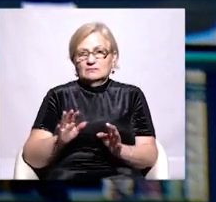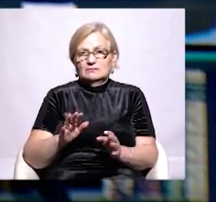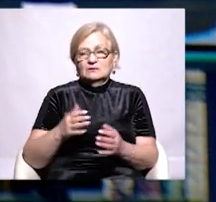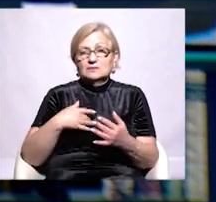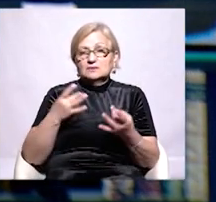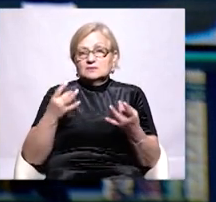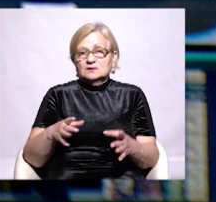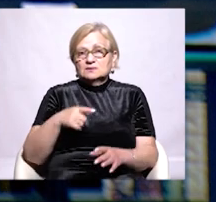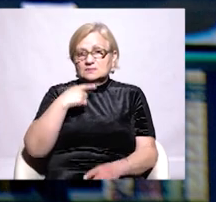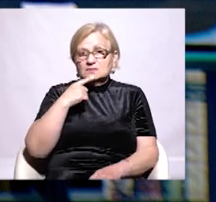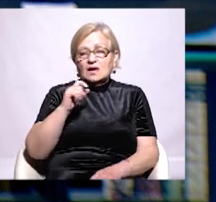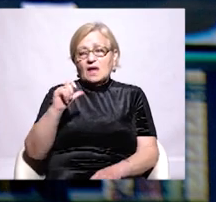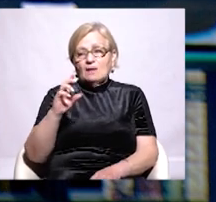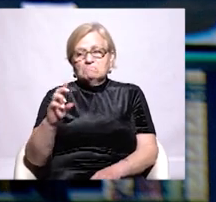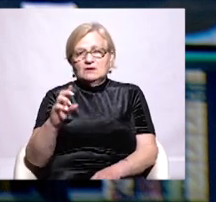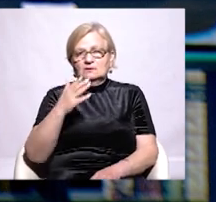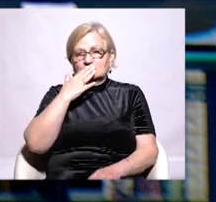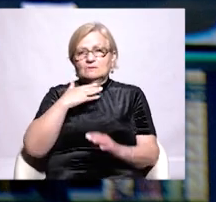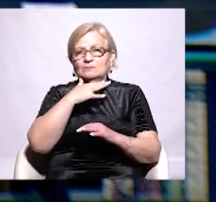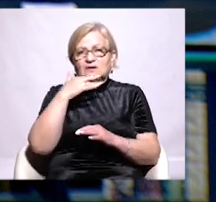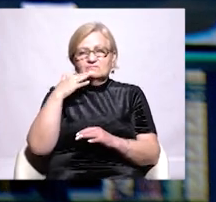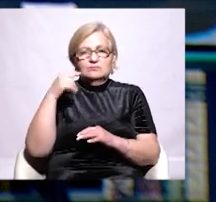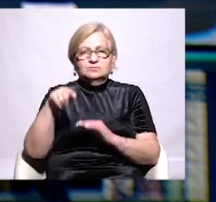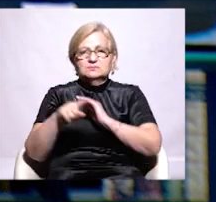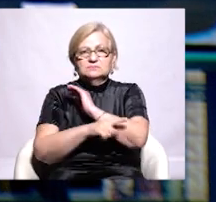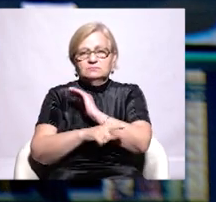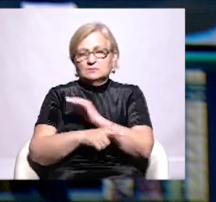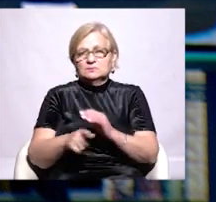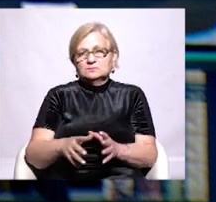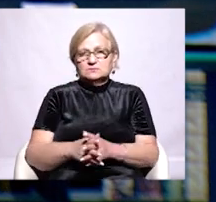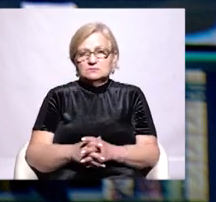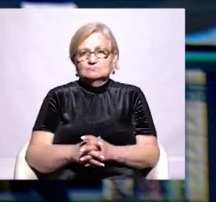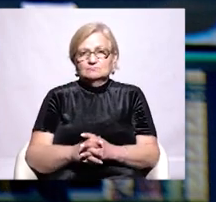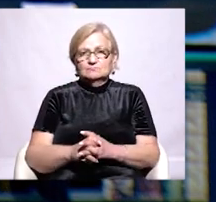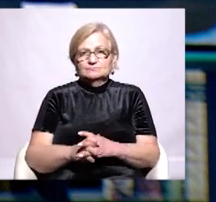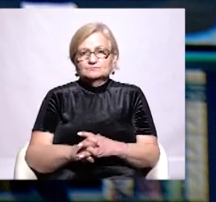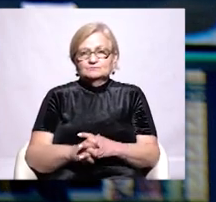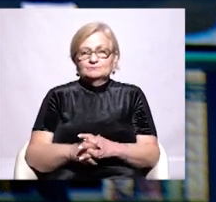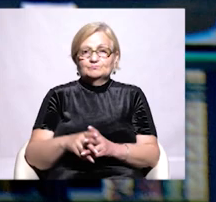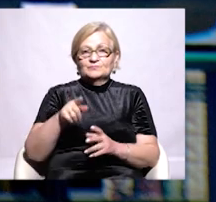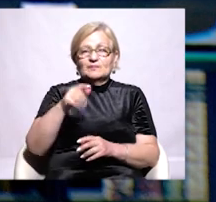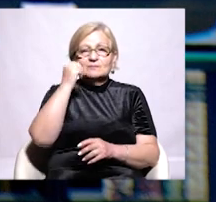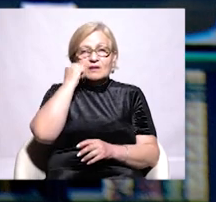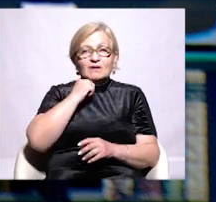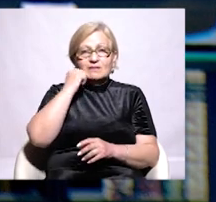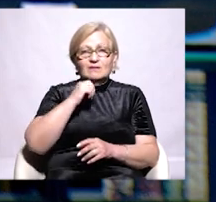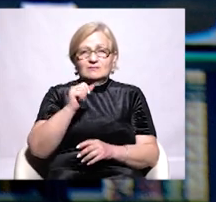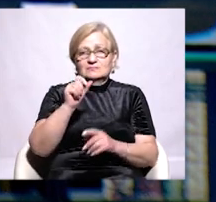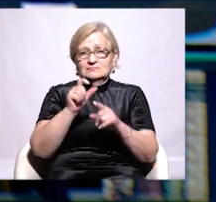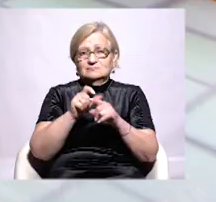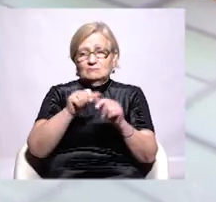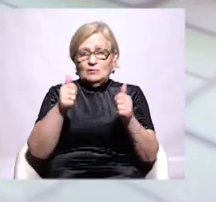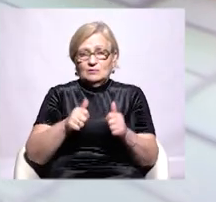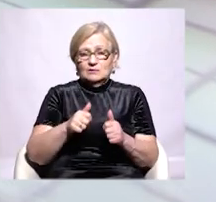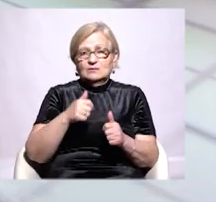ქართულში ჩვეულებრივ ეპსუფიქსით ვაწარმოებთ მრავლობით რიცხვს. Ამ არქაულ ფორმებთან ერთად მე მინდა